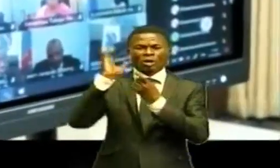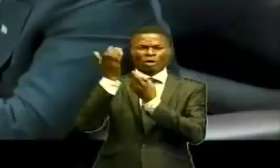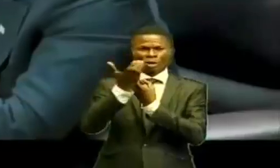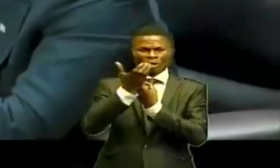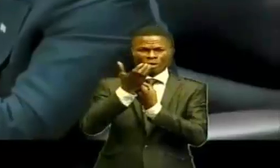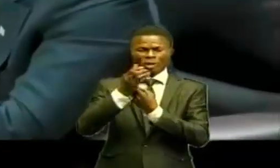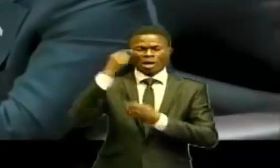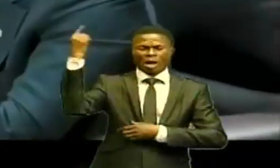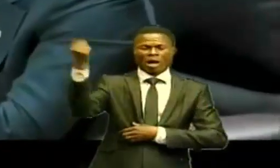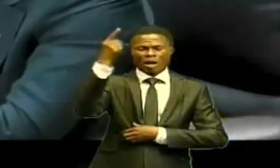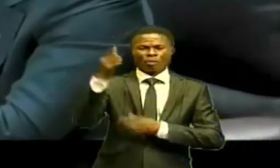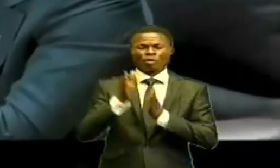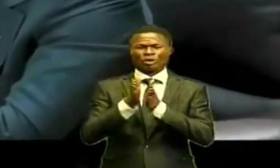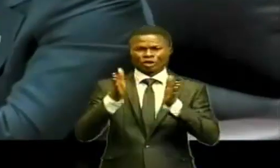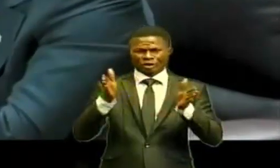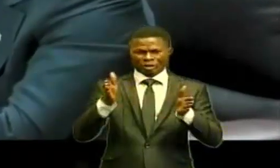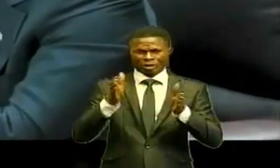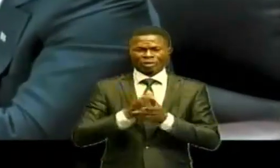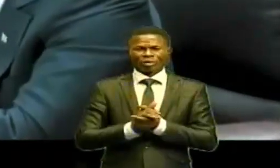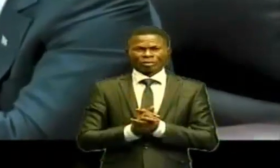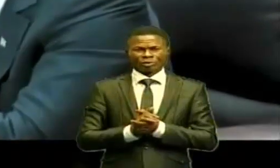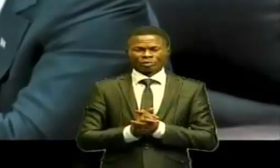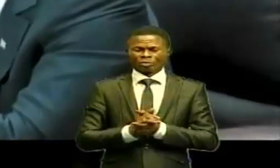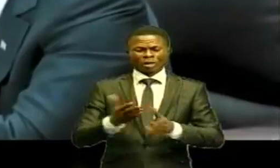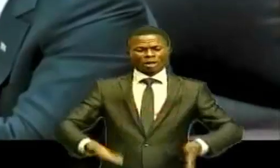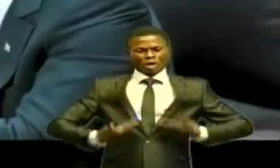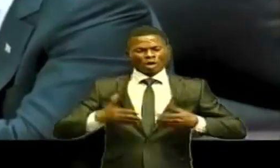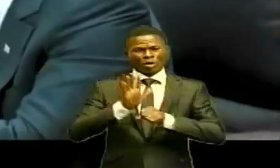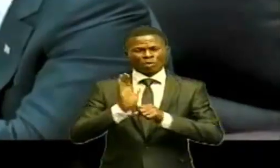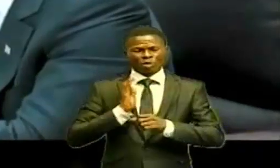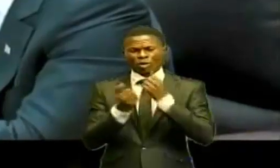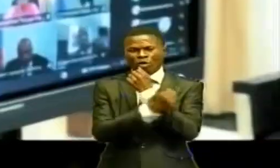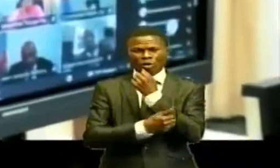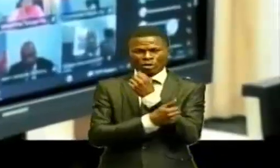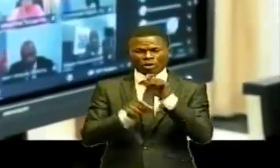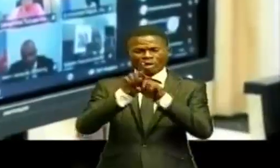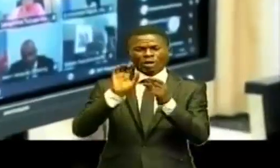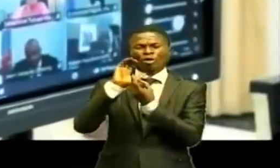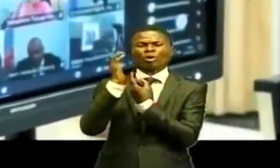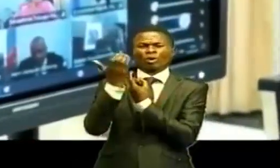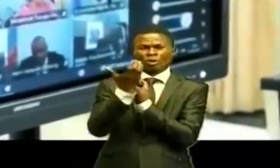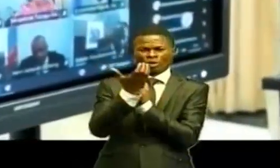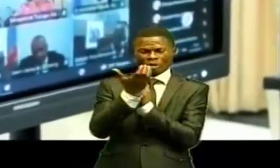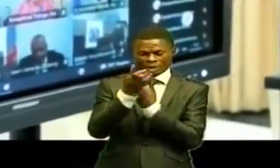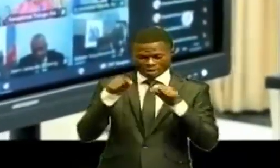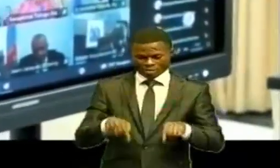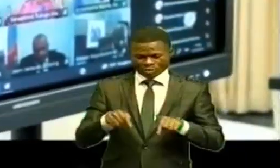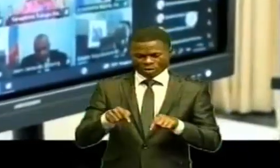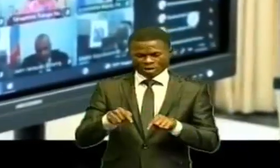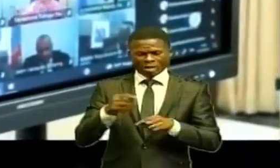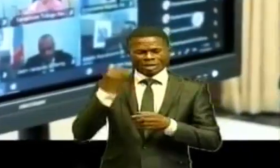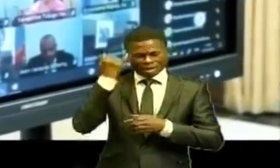de l'humanité. C'est une grande fierté pour notre pays et pour sa culture, qui doit désormais être